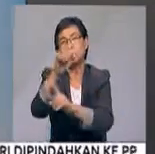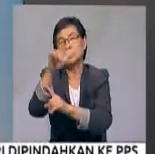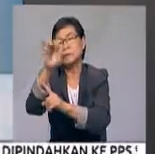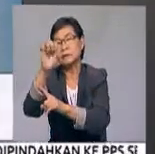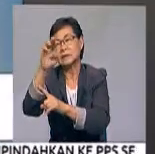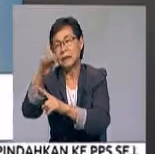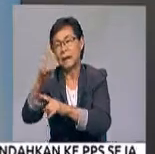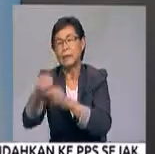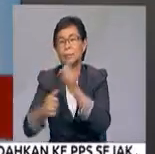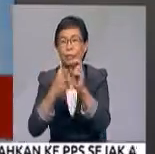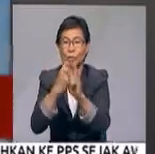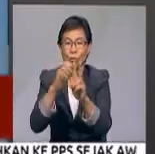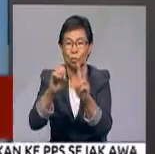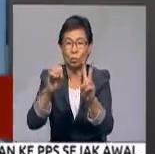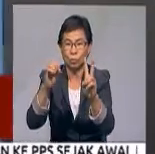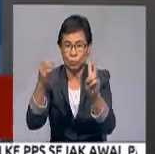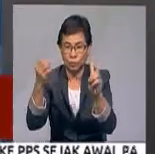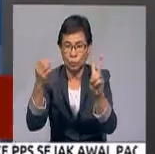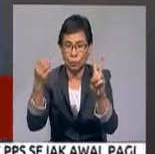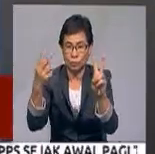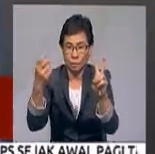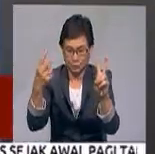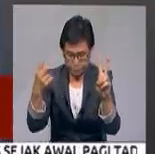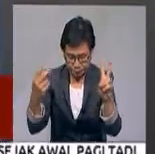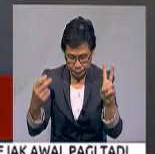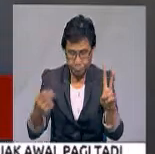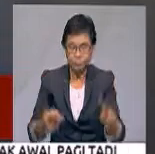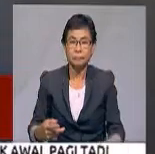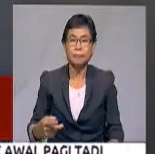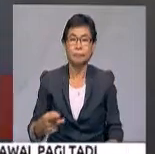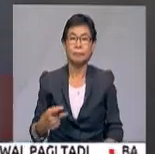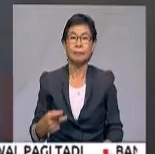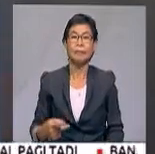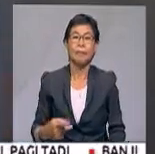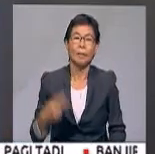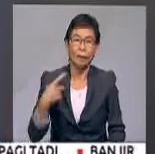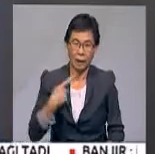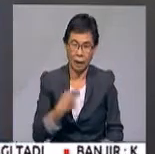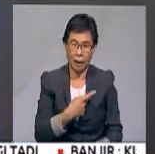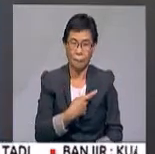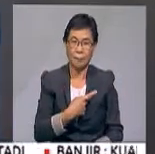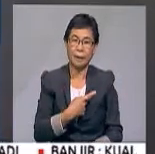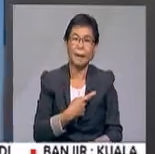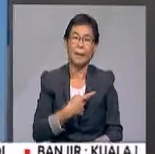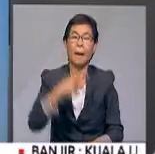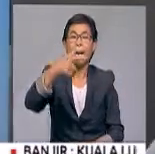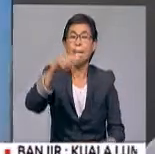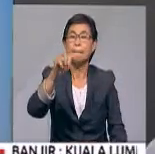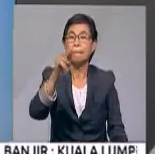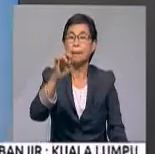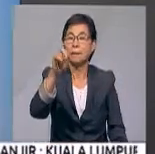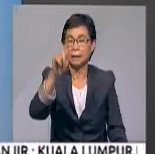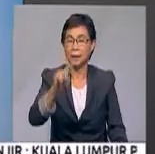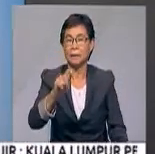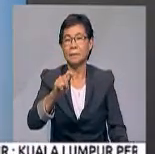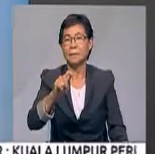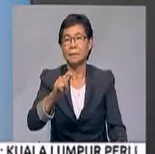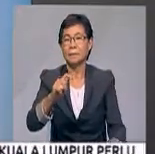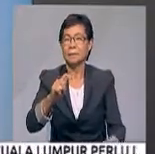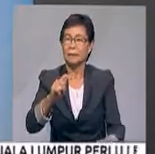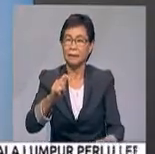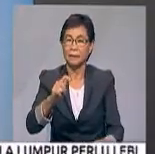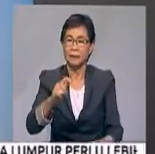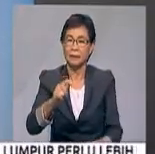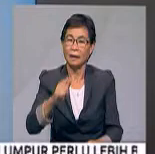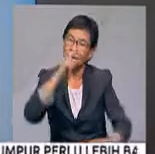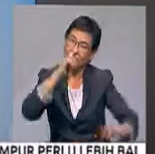Okey, dia gini, cari tak langsung kita Konsortium Industri Muzik Rakaman Malaysia IRAMA mengucapkan ribuan terima kasih kepada pihak